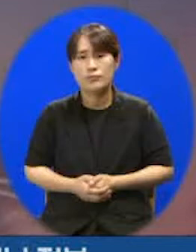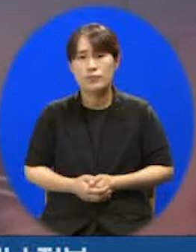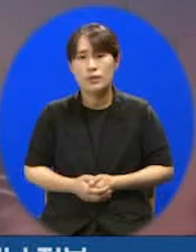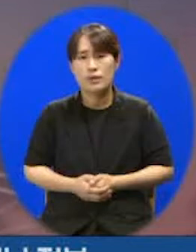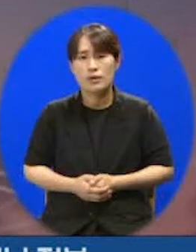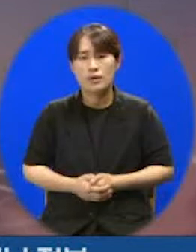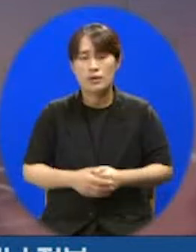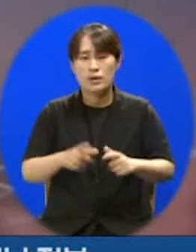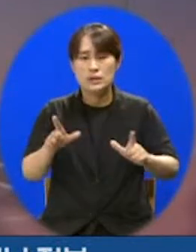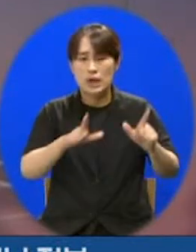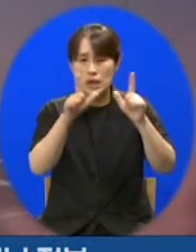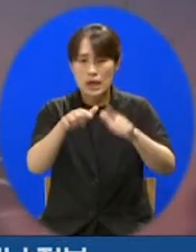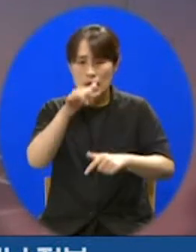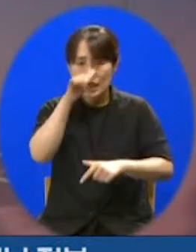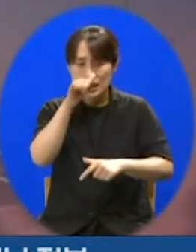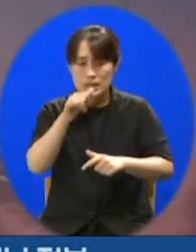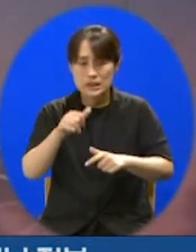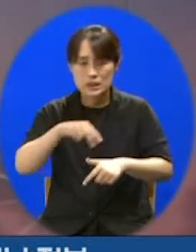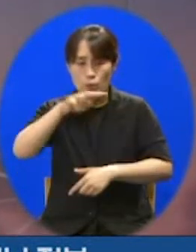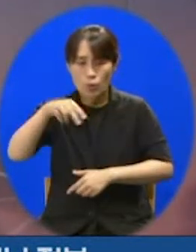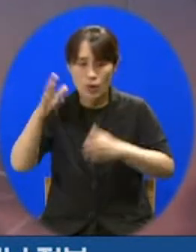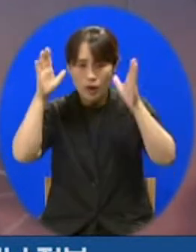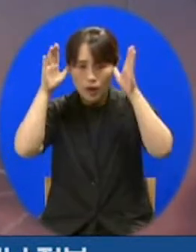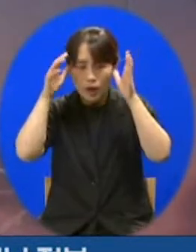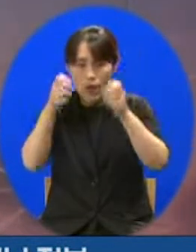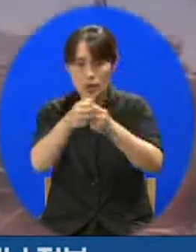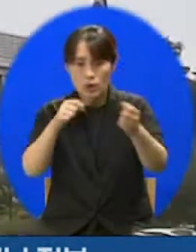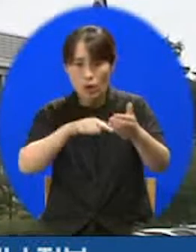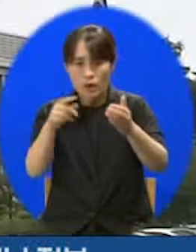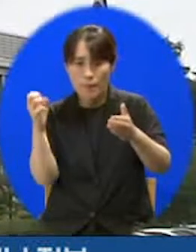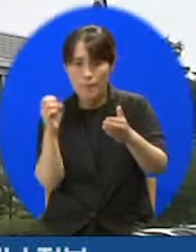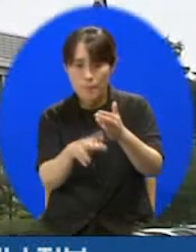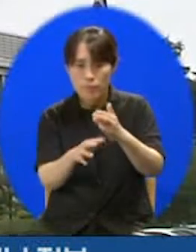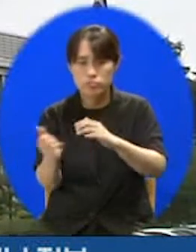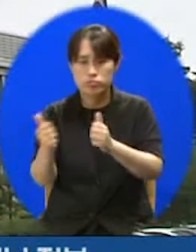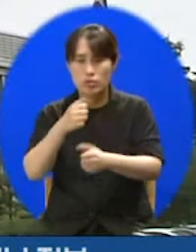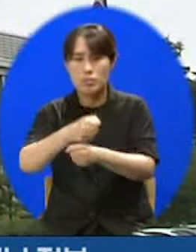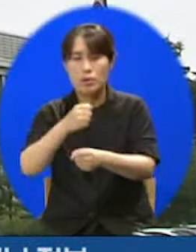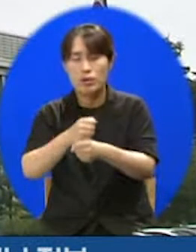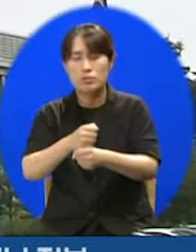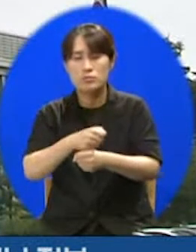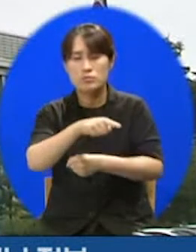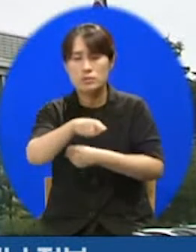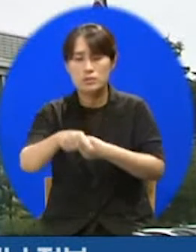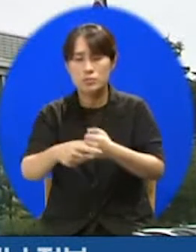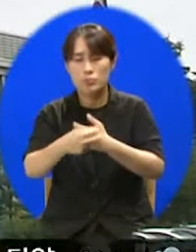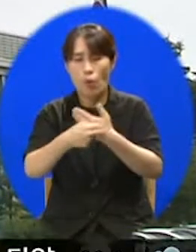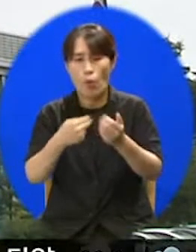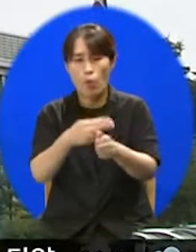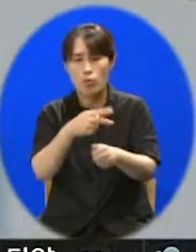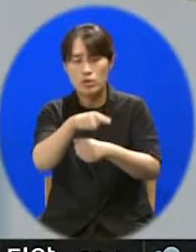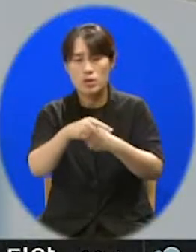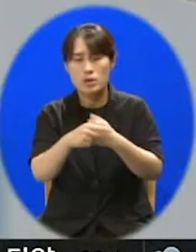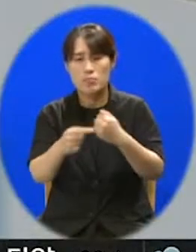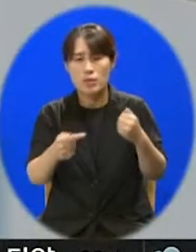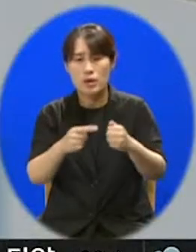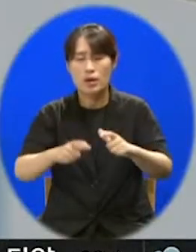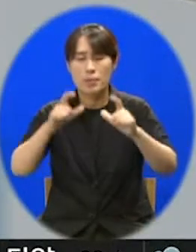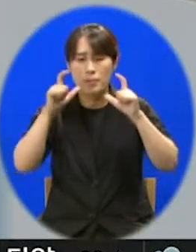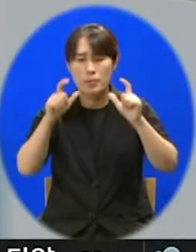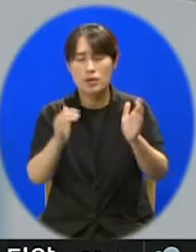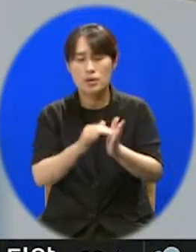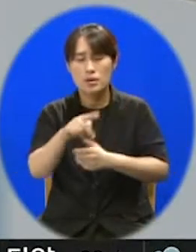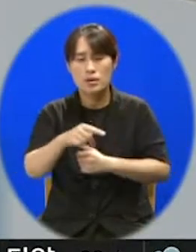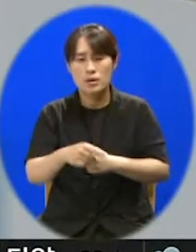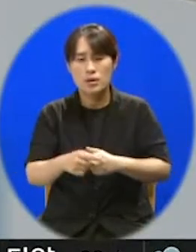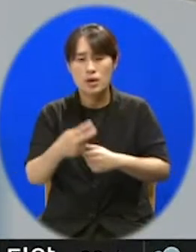살아있는 유기견을 냉동고에 넣어 얼어 죽게 한 수의사에게 벌금형이 선고됐습니다 청조 지방법원은 동물 보호법 위반 혐의로